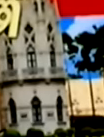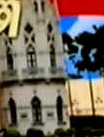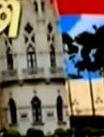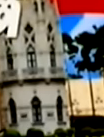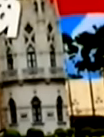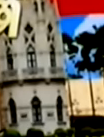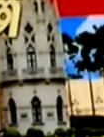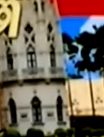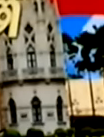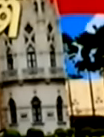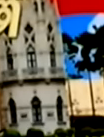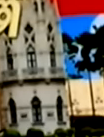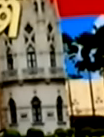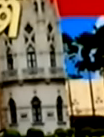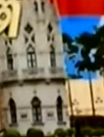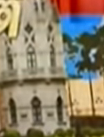ชน